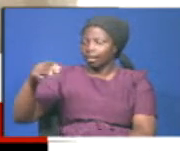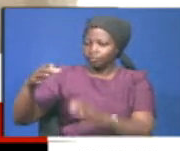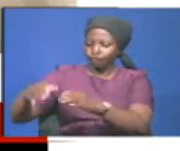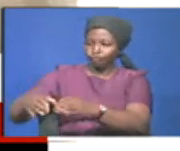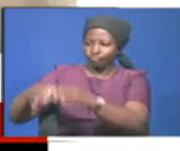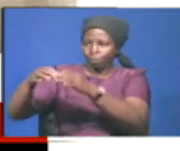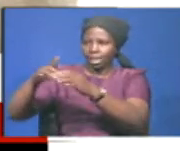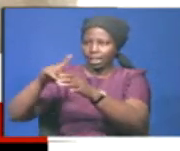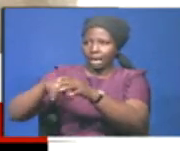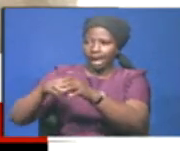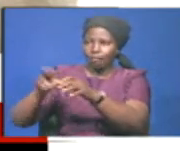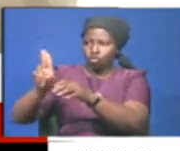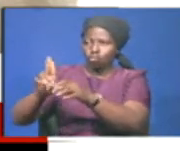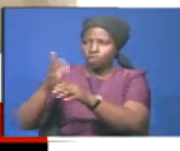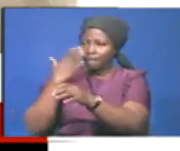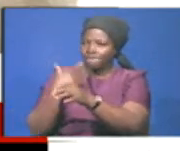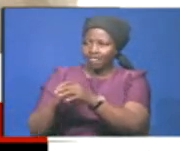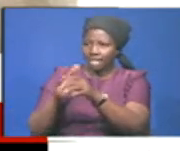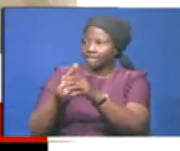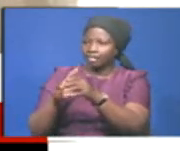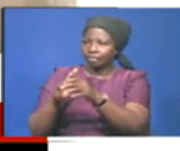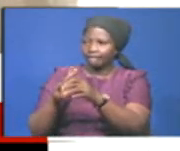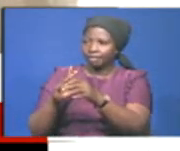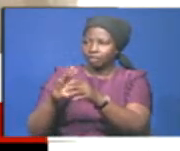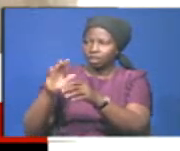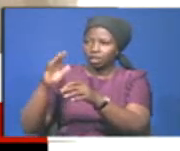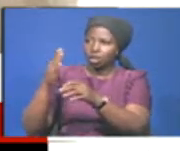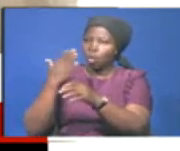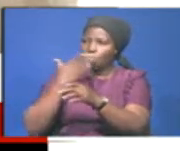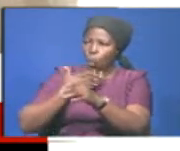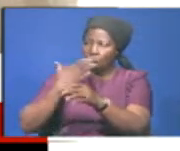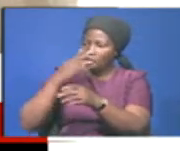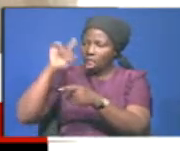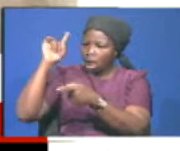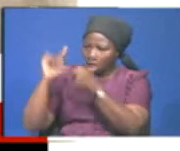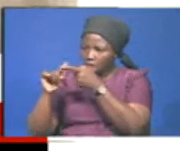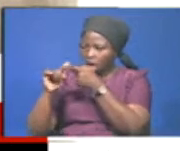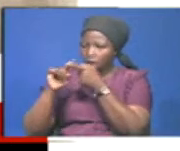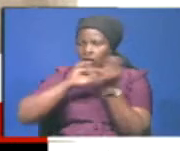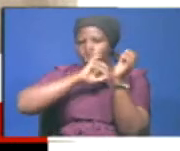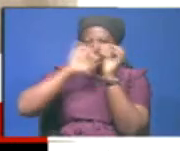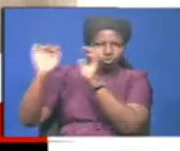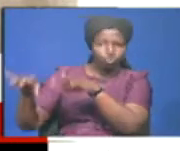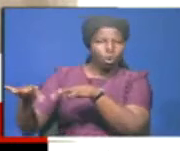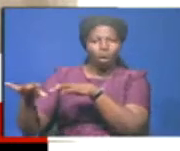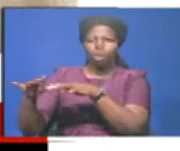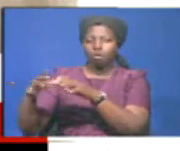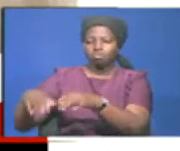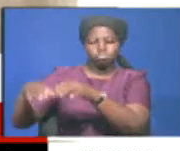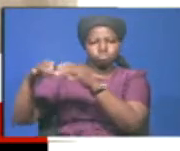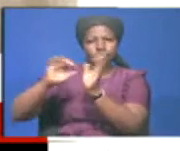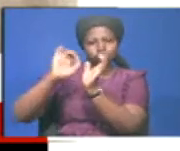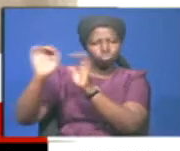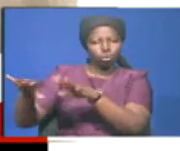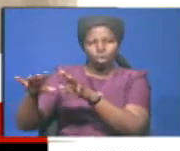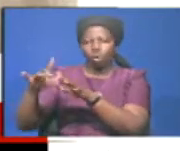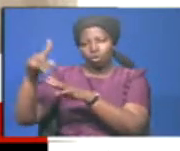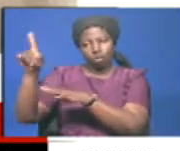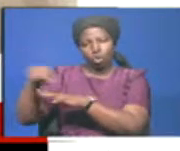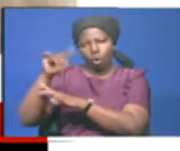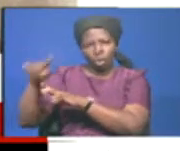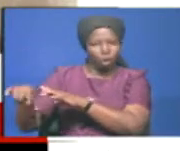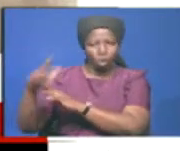kuitumia, jinsi tunavyo itupa sio jinsi inavyofaa. Kwa sababu mara